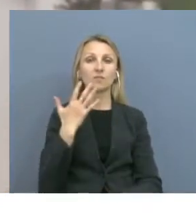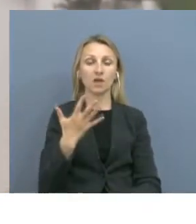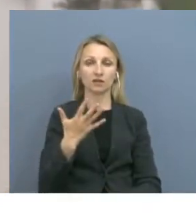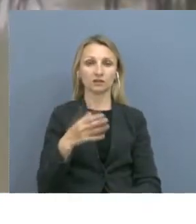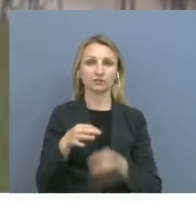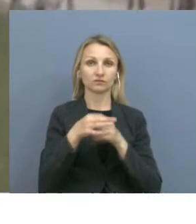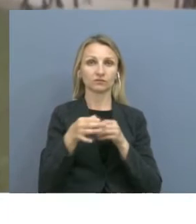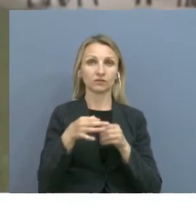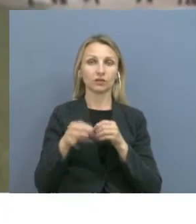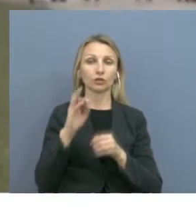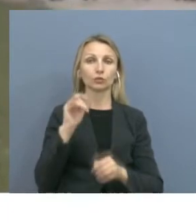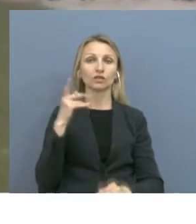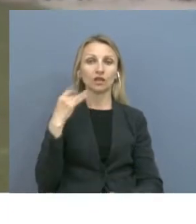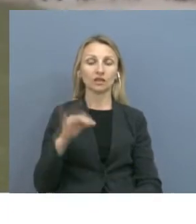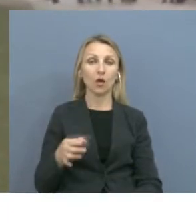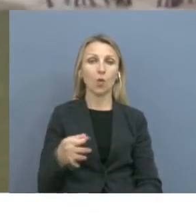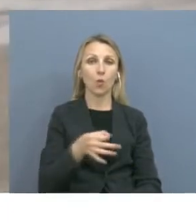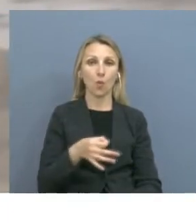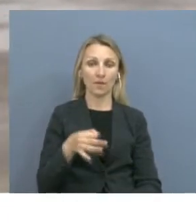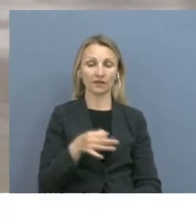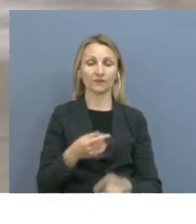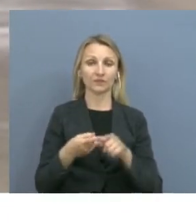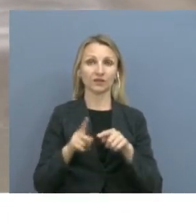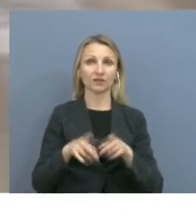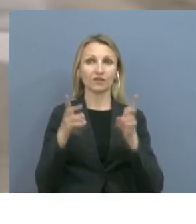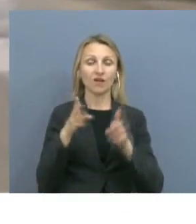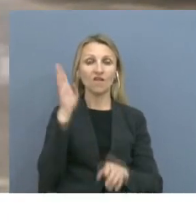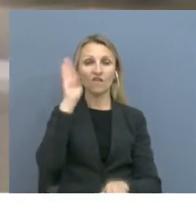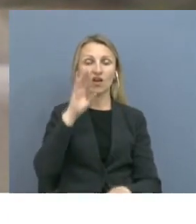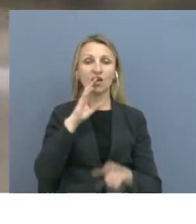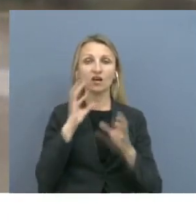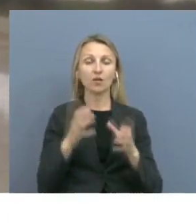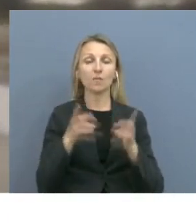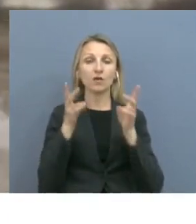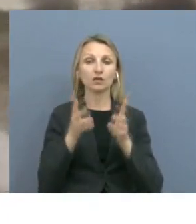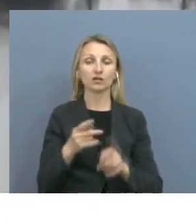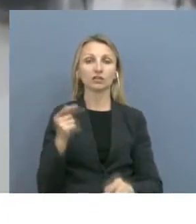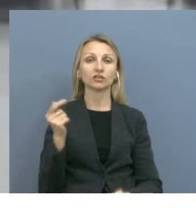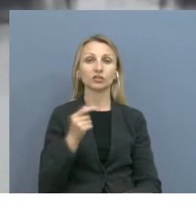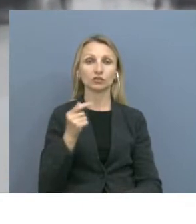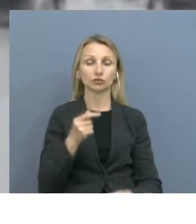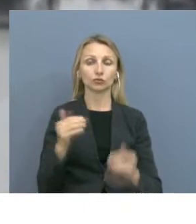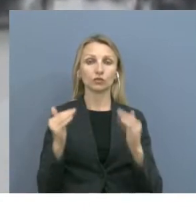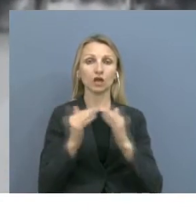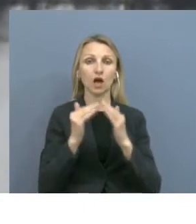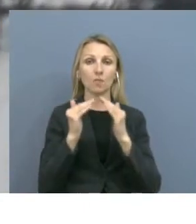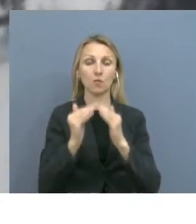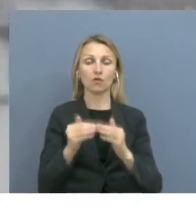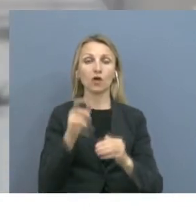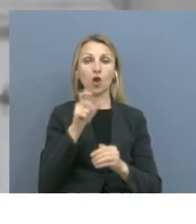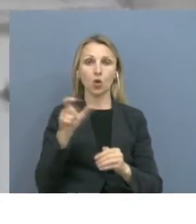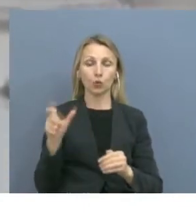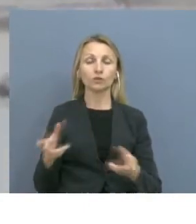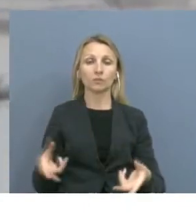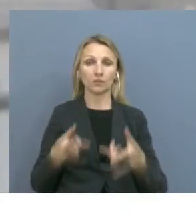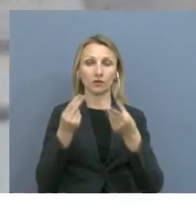района Туркестанской области. В результате данной аварии водохранилище пострадало более 1000 домов. Жители эвакуированы в